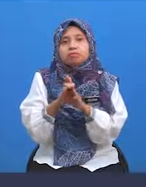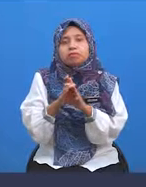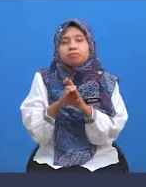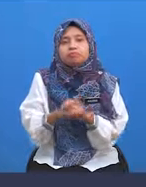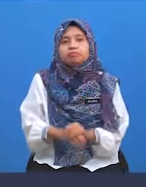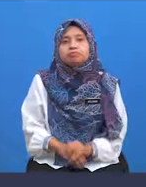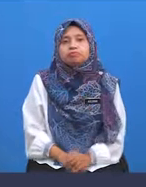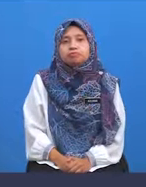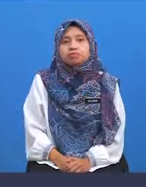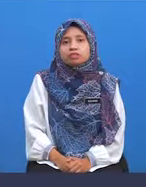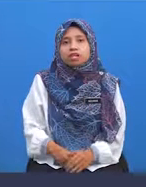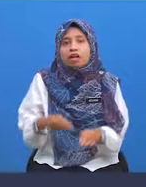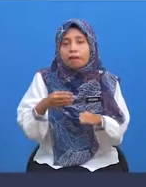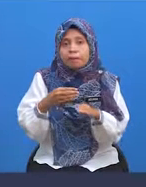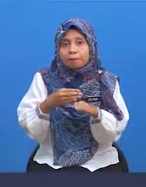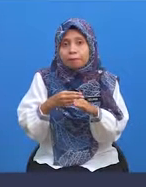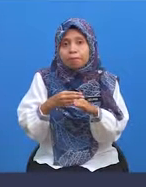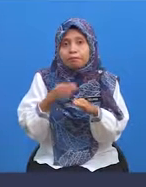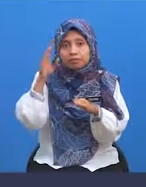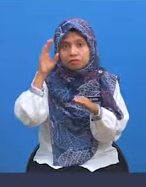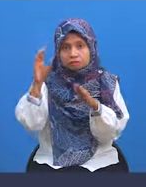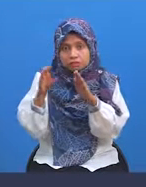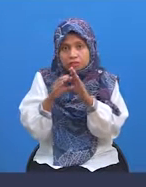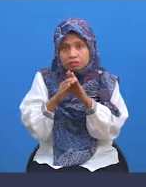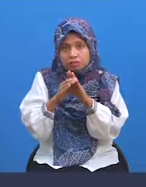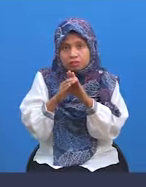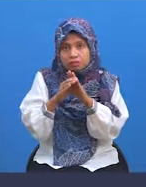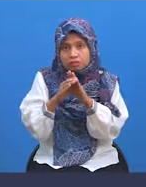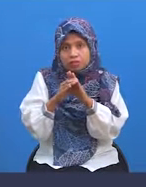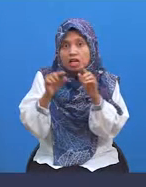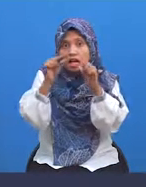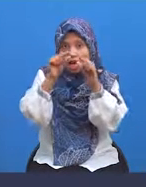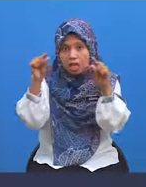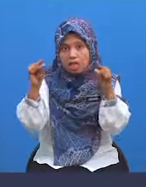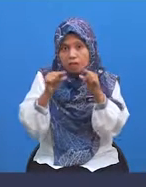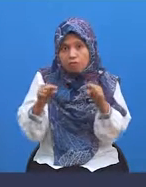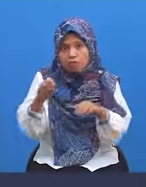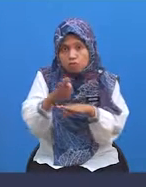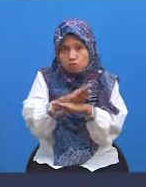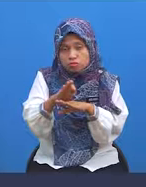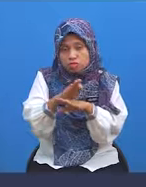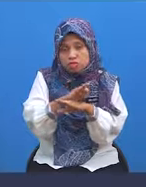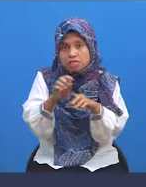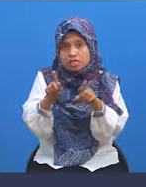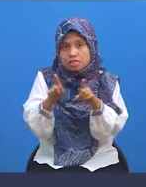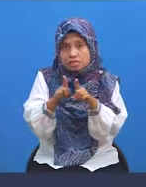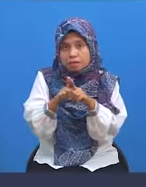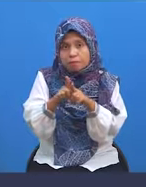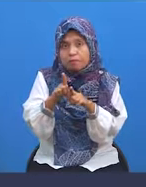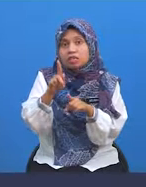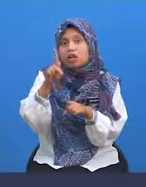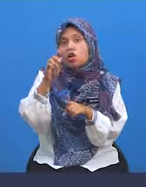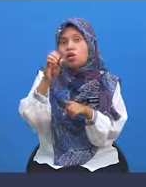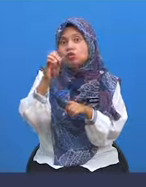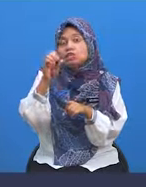Pada gambar rajah berikut, kita dapat lihat graf fungsi y sama dengan cos theta bagi had 0